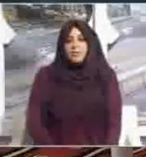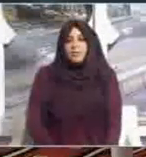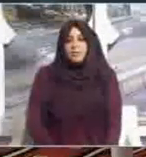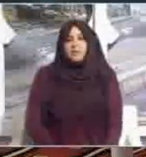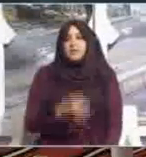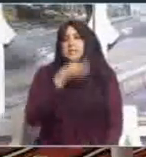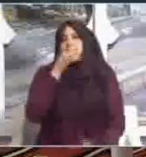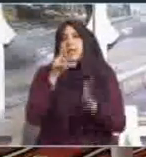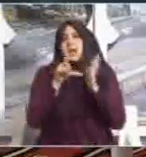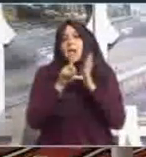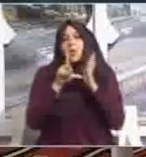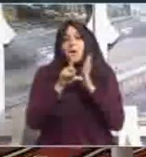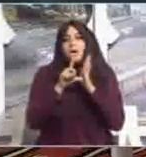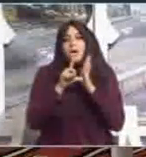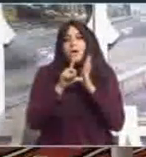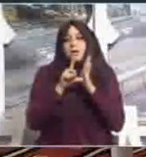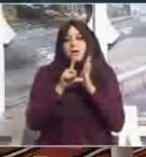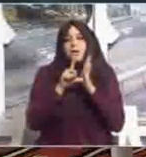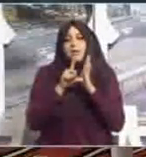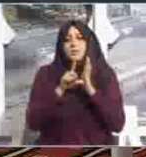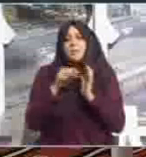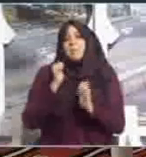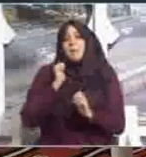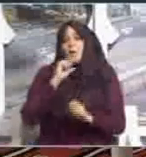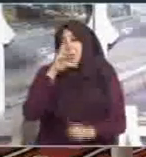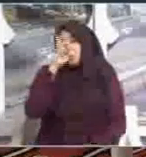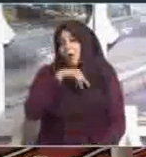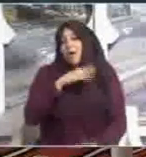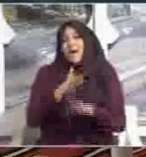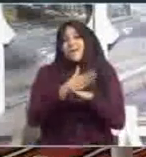قانون أخوانهم. لأن قالوا لأن الأم